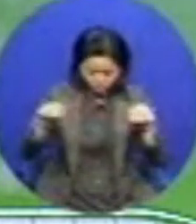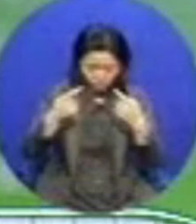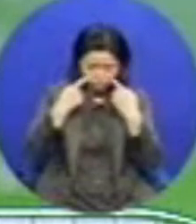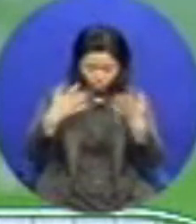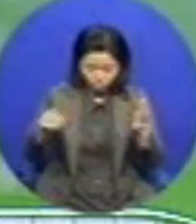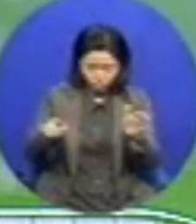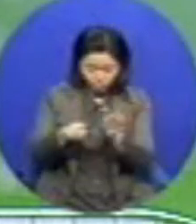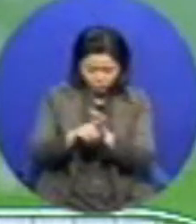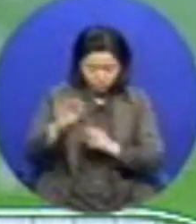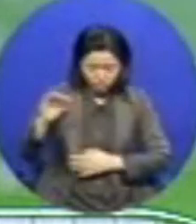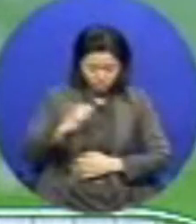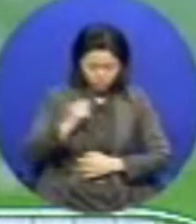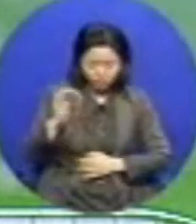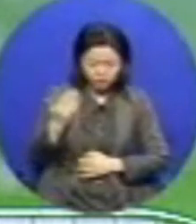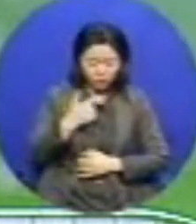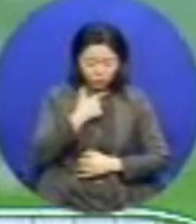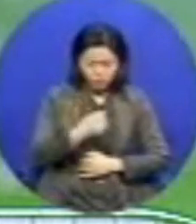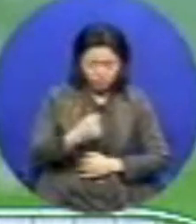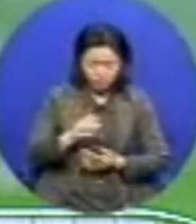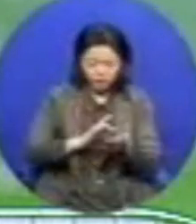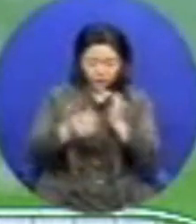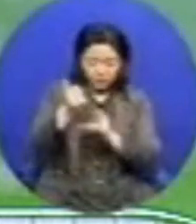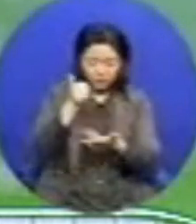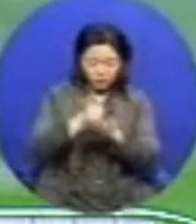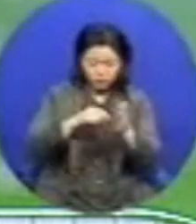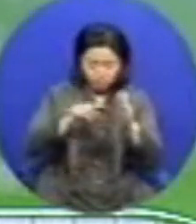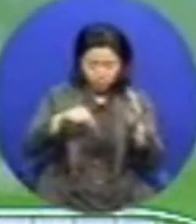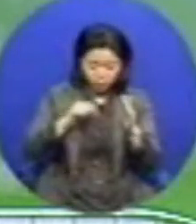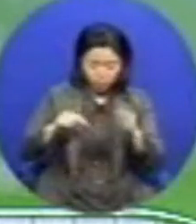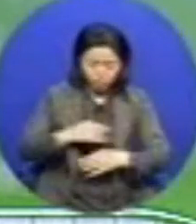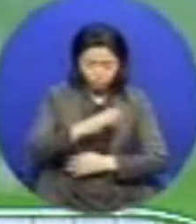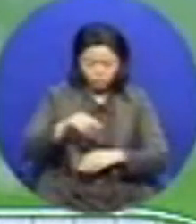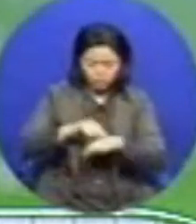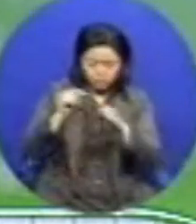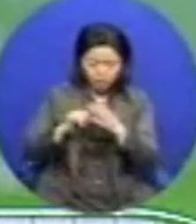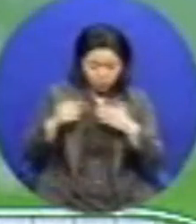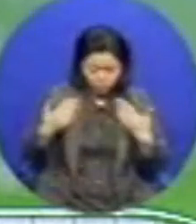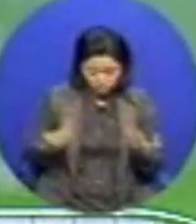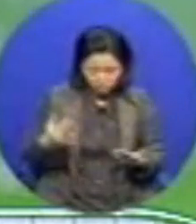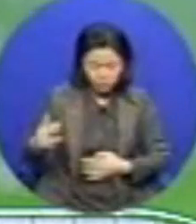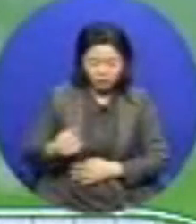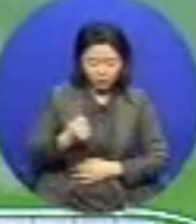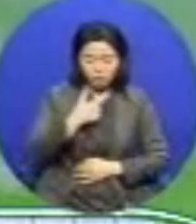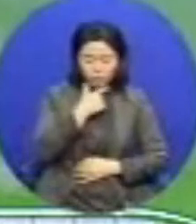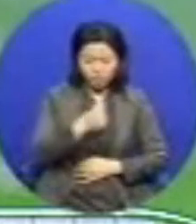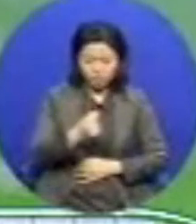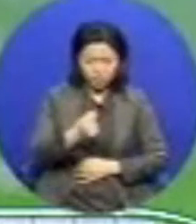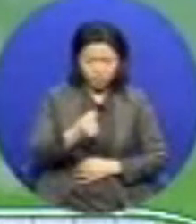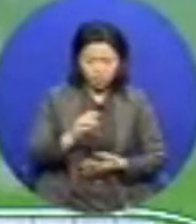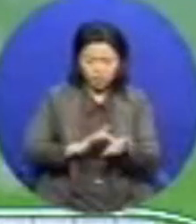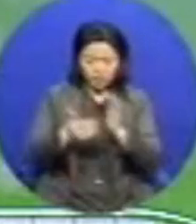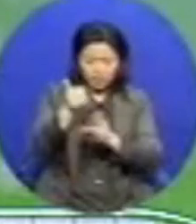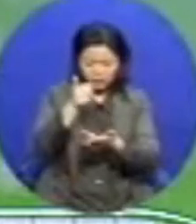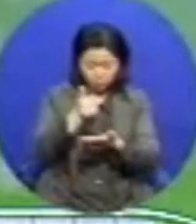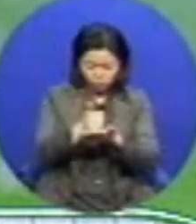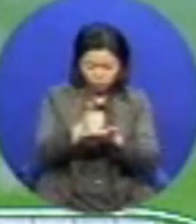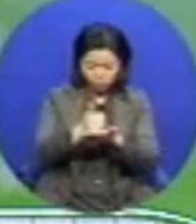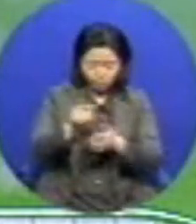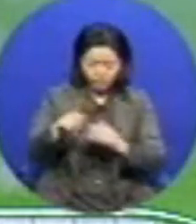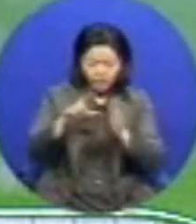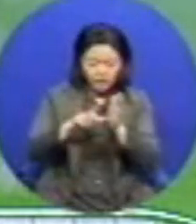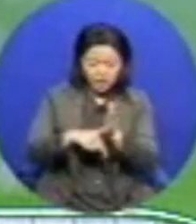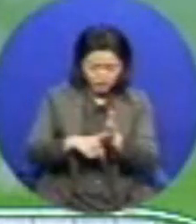갖게 되기 원합니다 예수님 안에서 먼저 우리 마음이 쉼을 얻게 되기를 원합니다 예수님 이